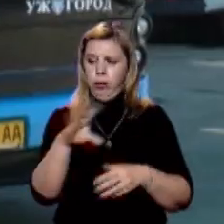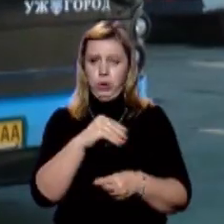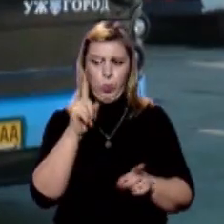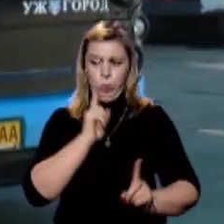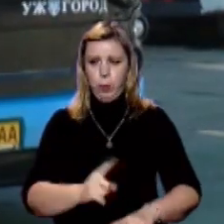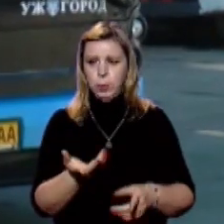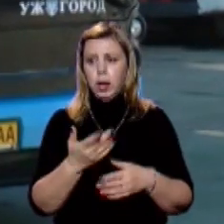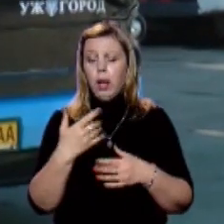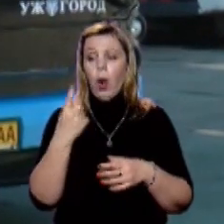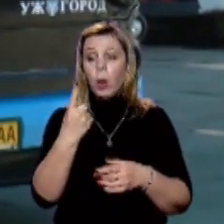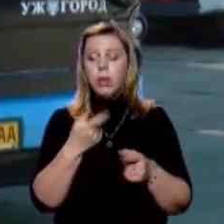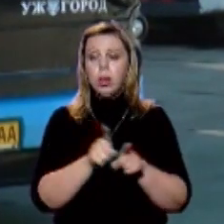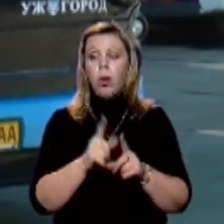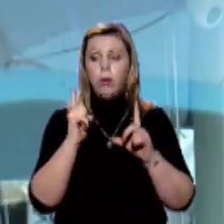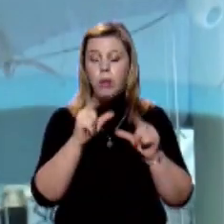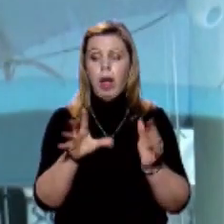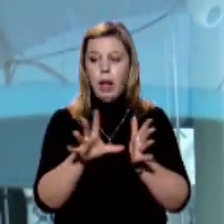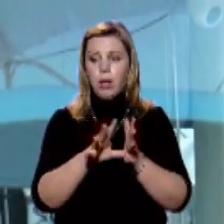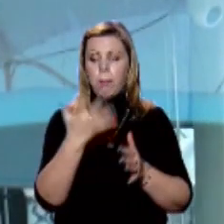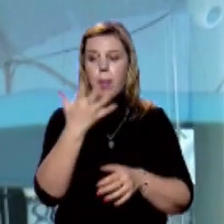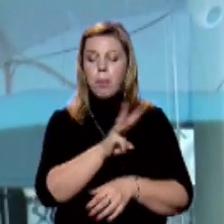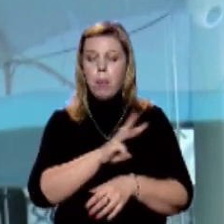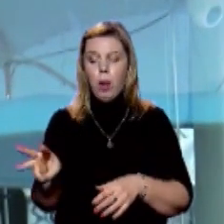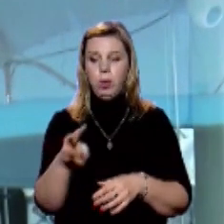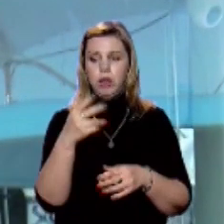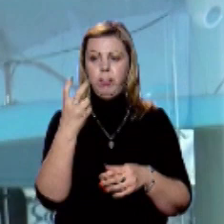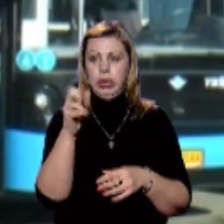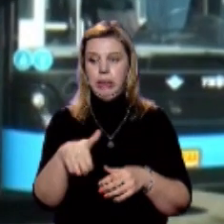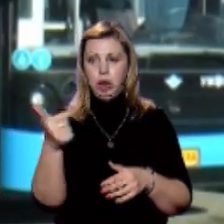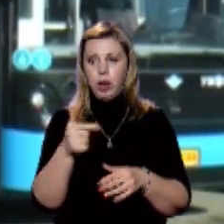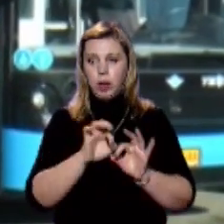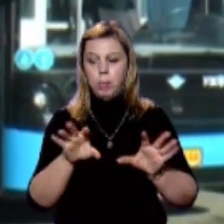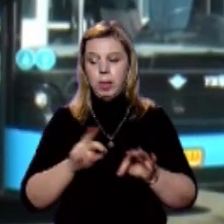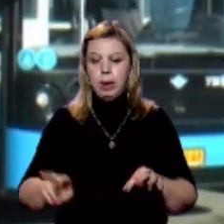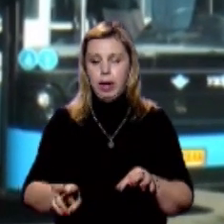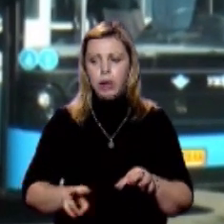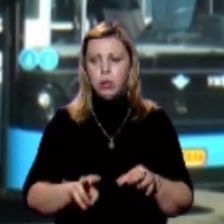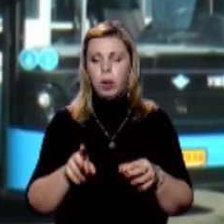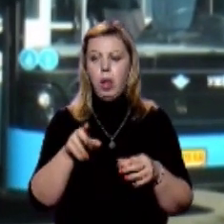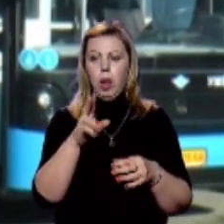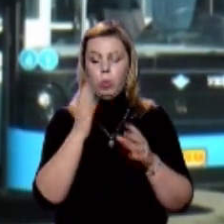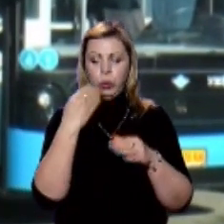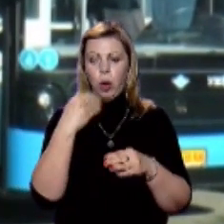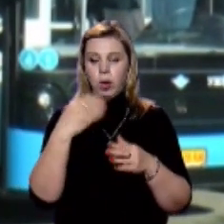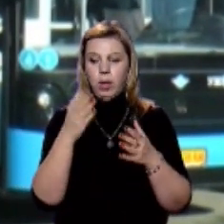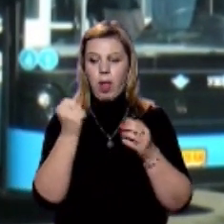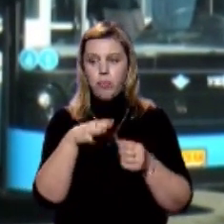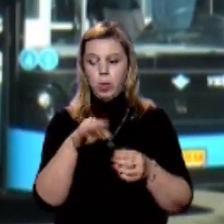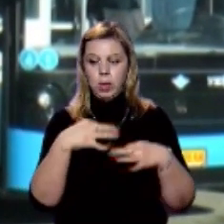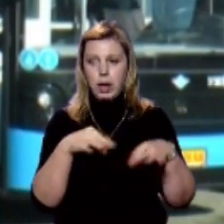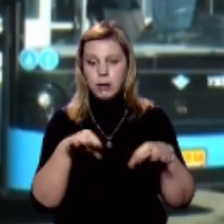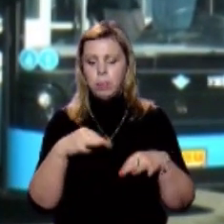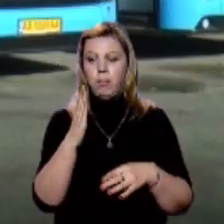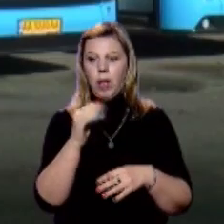влаштовує. Вартість одного такого автобуса «Електрон» – 5 мільйонів 200 тисяч гривень, розповідає директор комунального підприємства «Ужгородський муніципальний